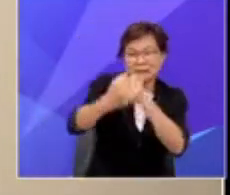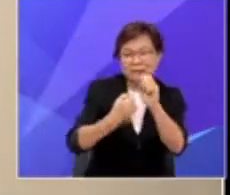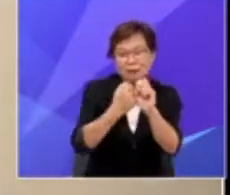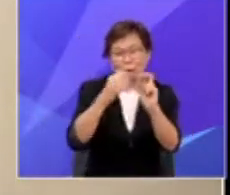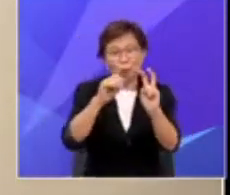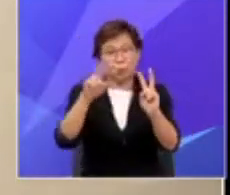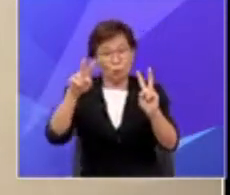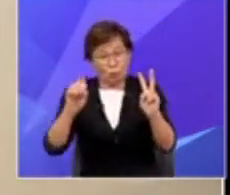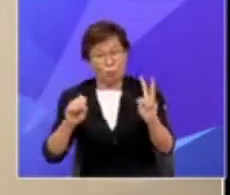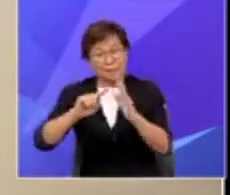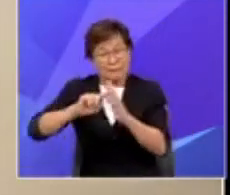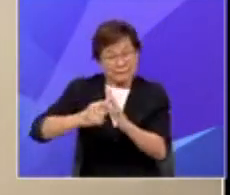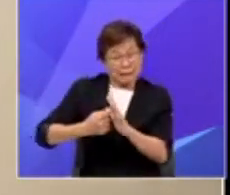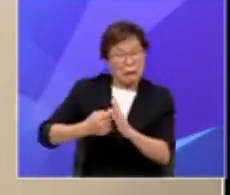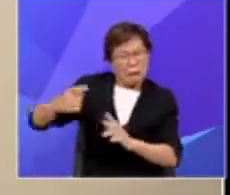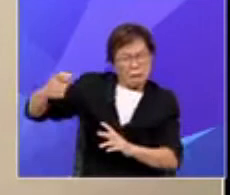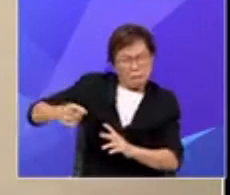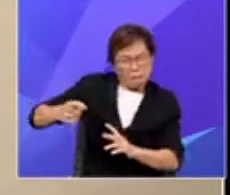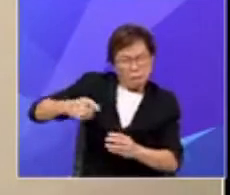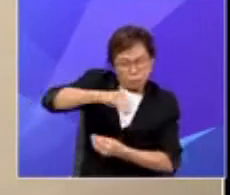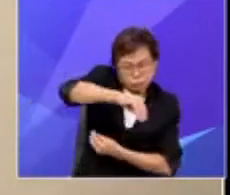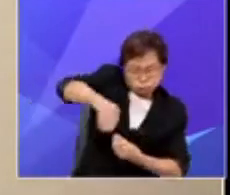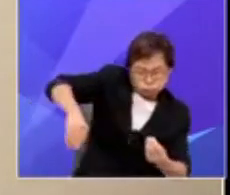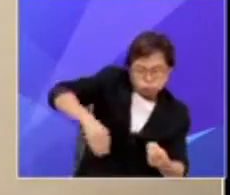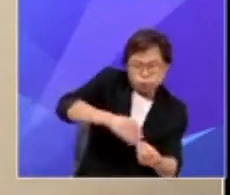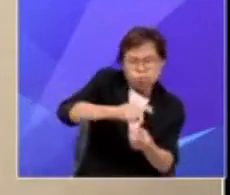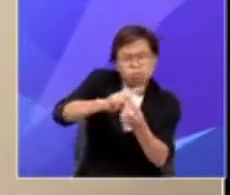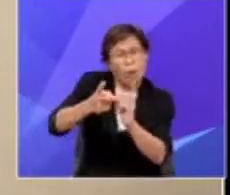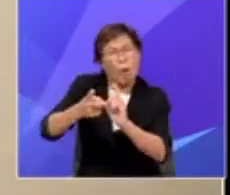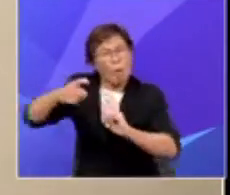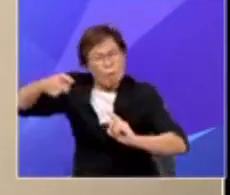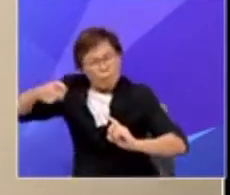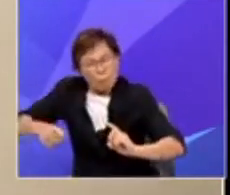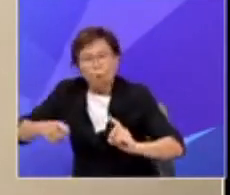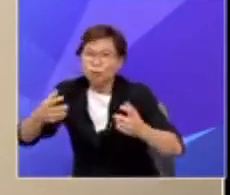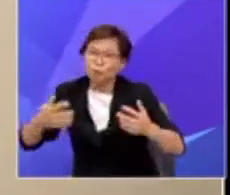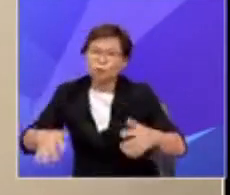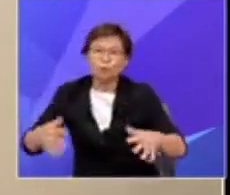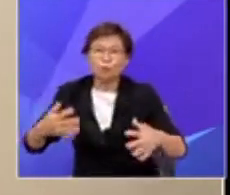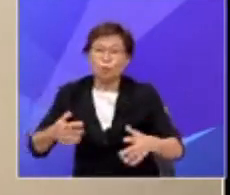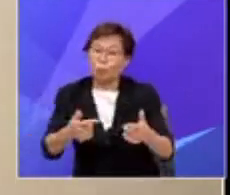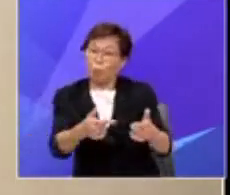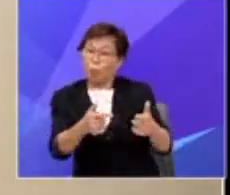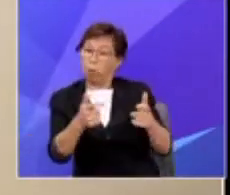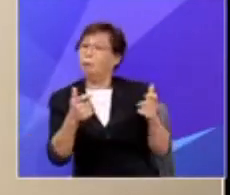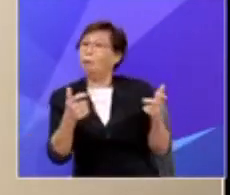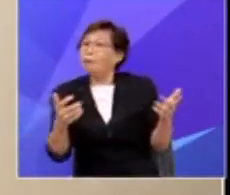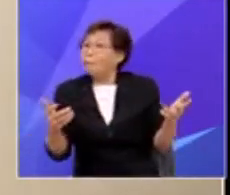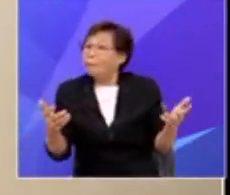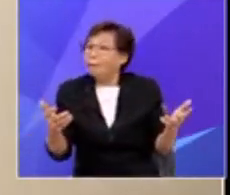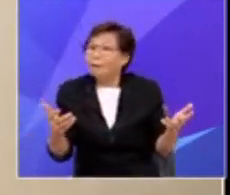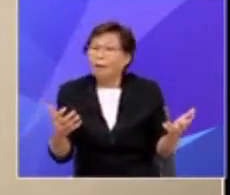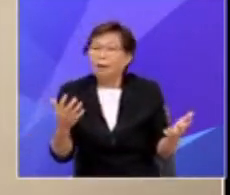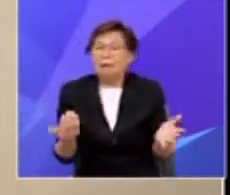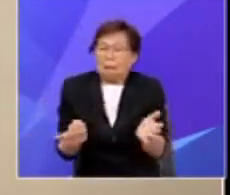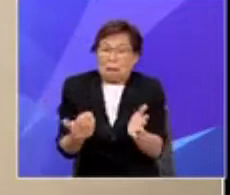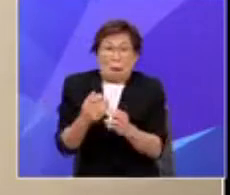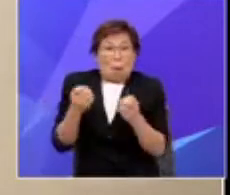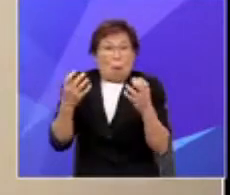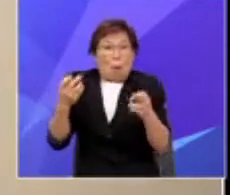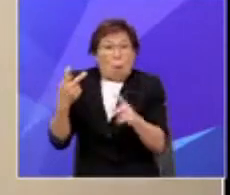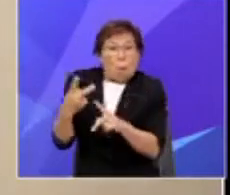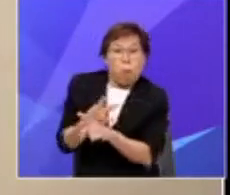2020 Mini keperluan Man semua cita-cita telah pun telah dipercepatkan berkali